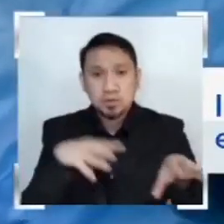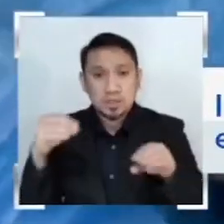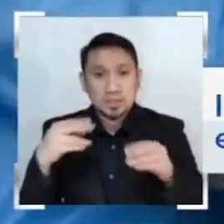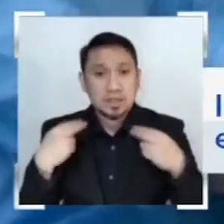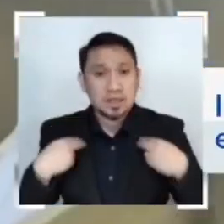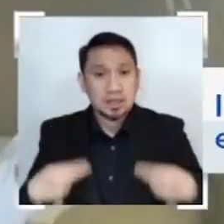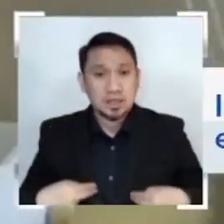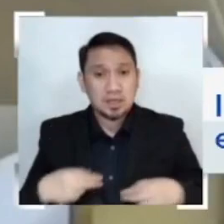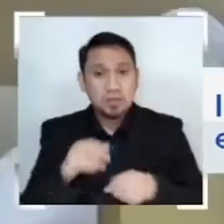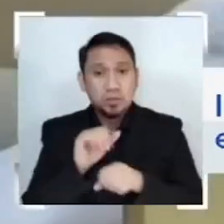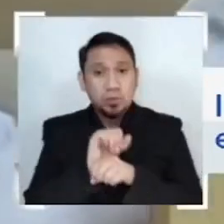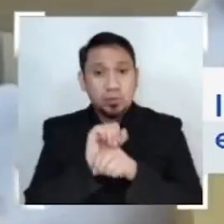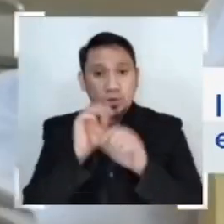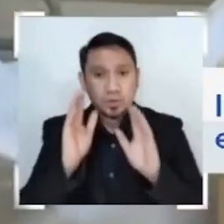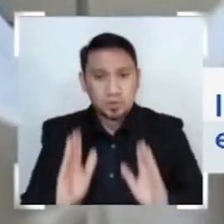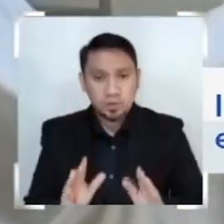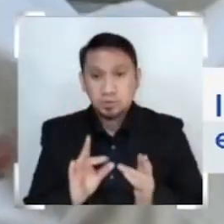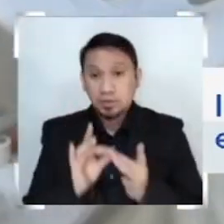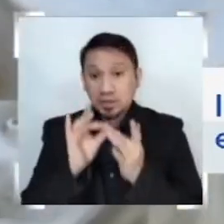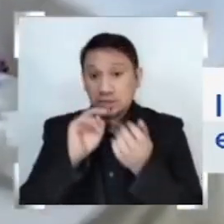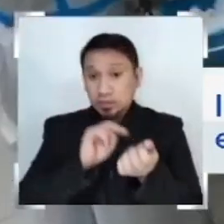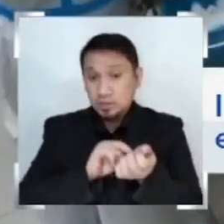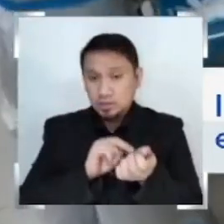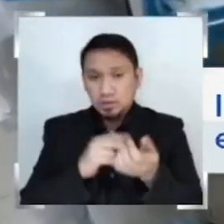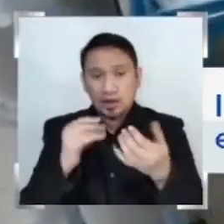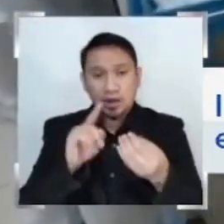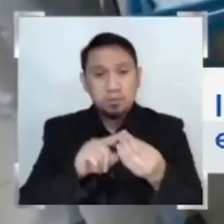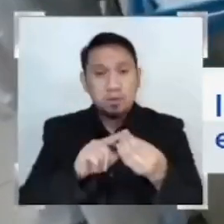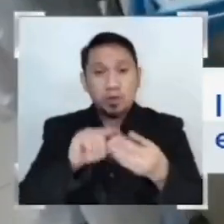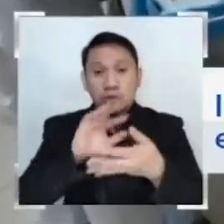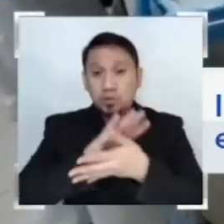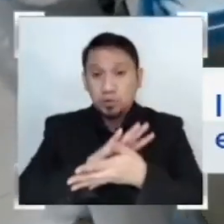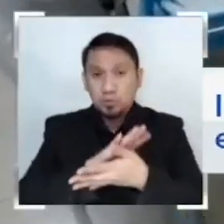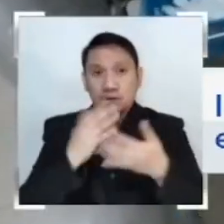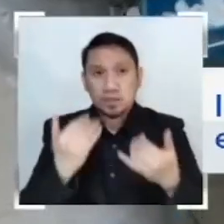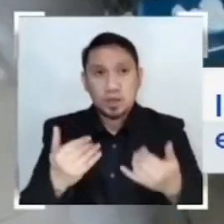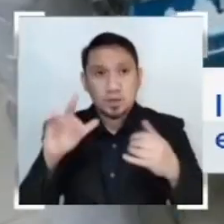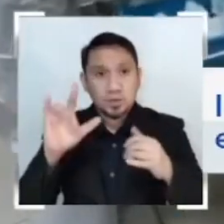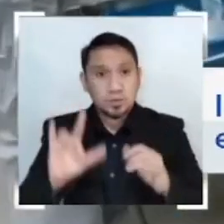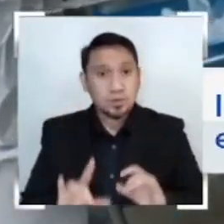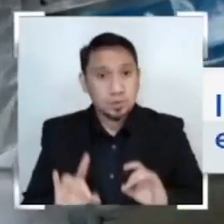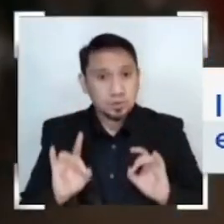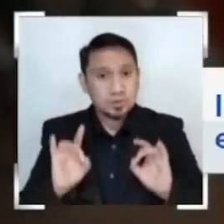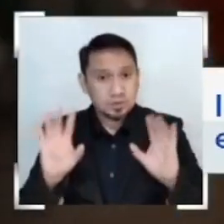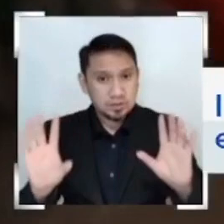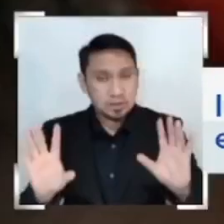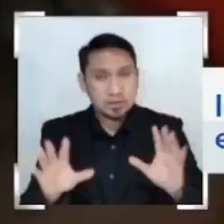mga nurse. Pagdating naman sa COVID, nananatiling low risk ang healthcare utilization rate sa